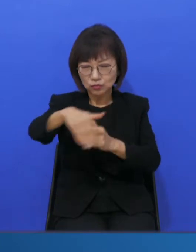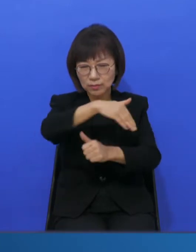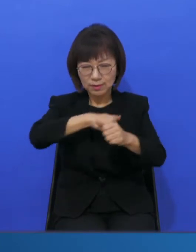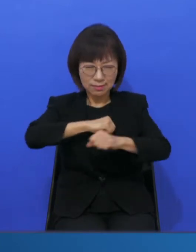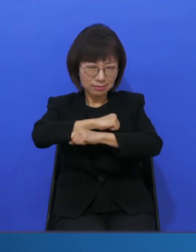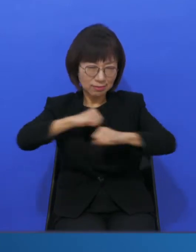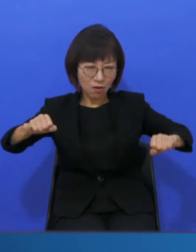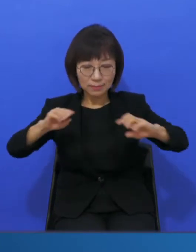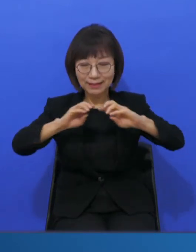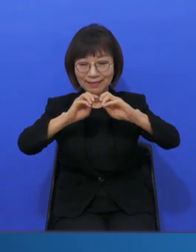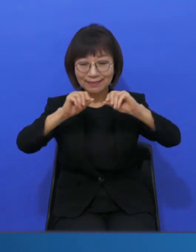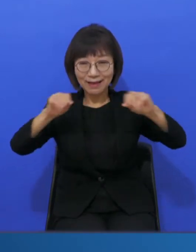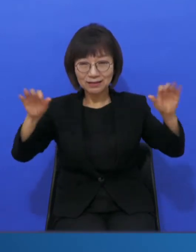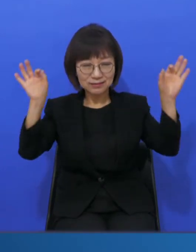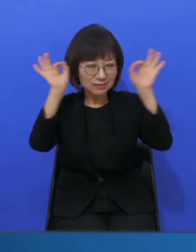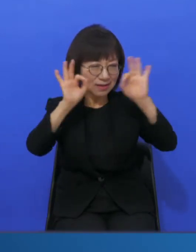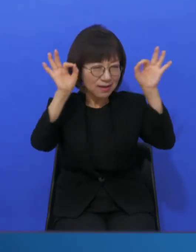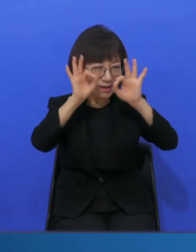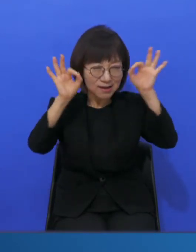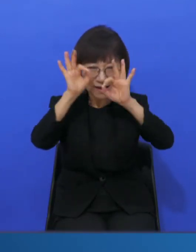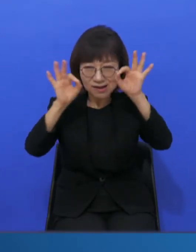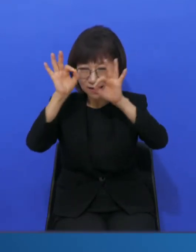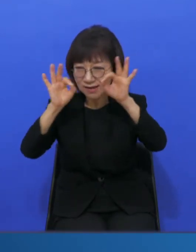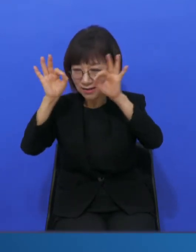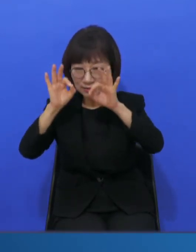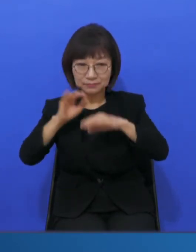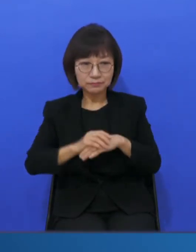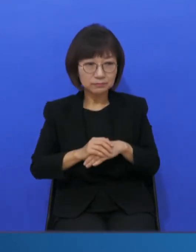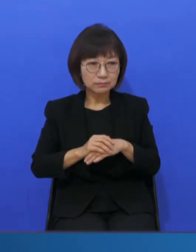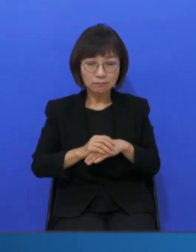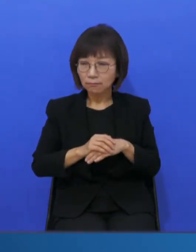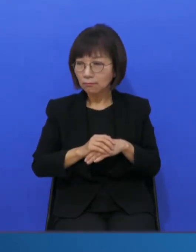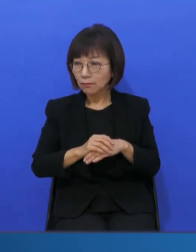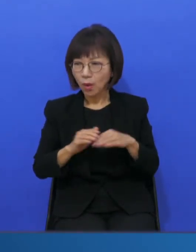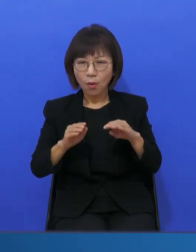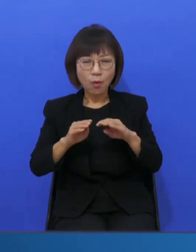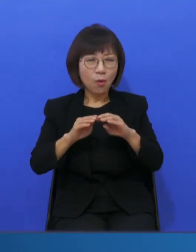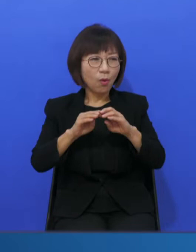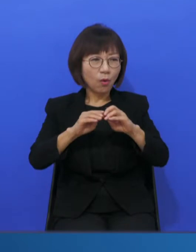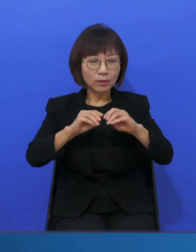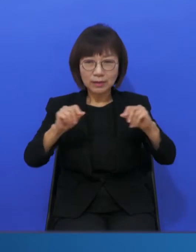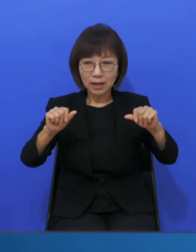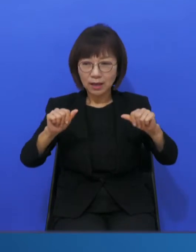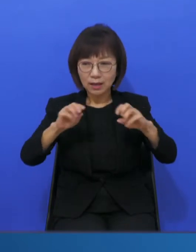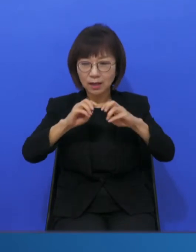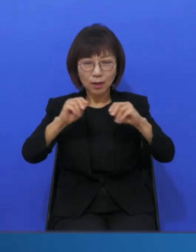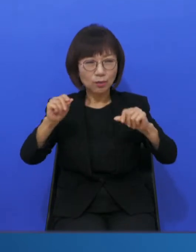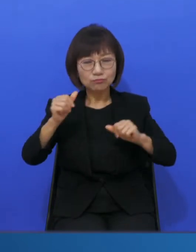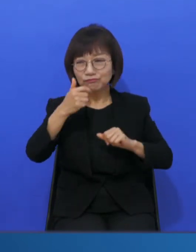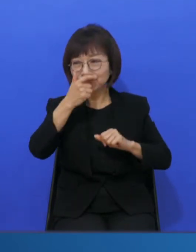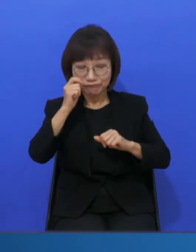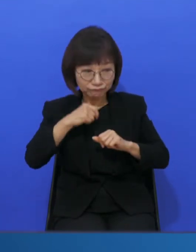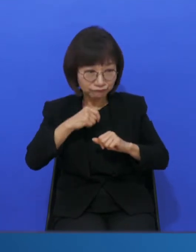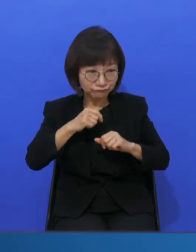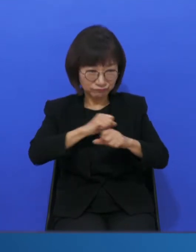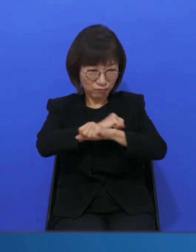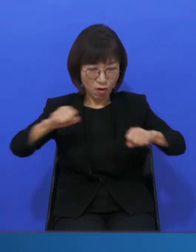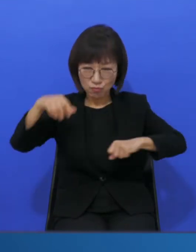땅이. Of course, we didn't have any land. 근데 땅이 비었다고 하는 건 여기밖에 없는 And the 거예요. only place that had an empty land was here. 그래서 우리가